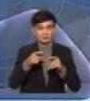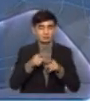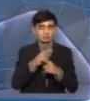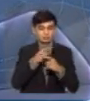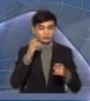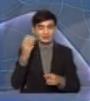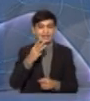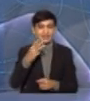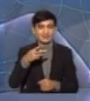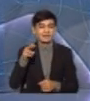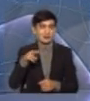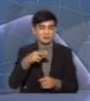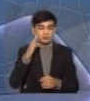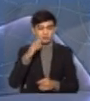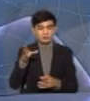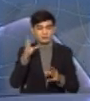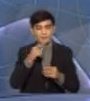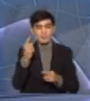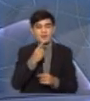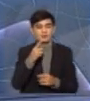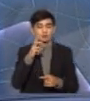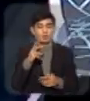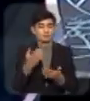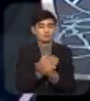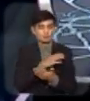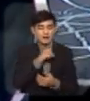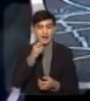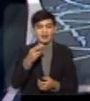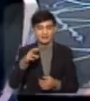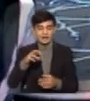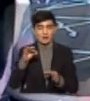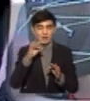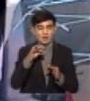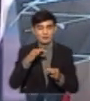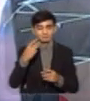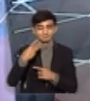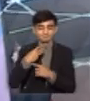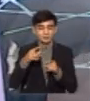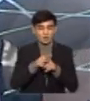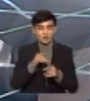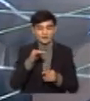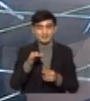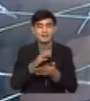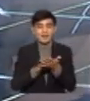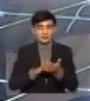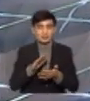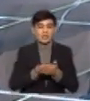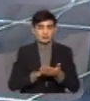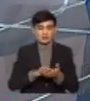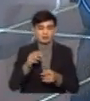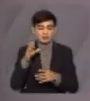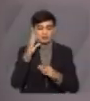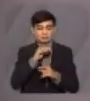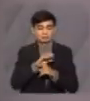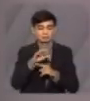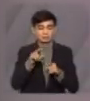декабря наши корреспонденты покажут историю первого победителя акции «Народ на итоги года». А прием заявок продолжается.